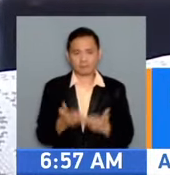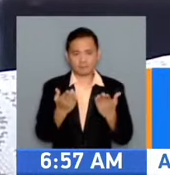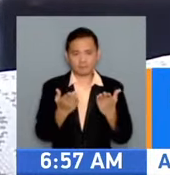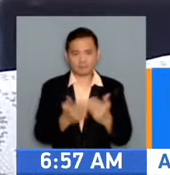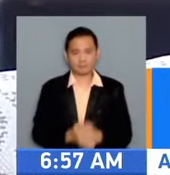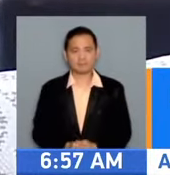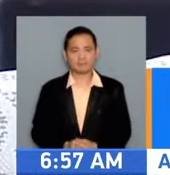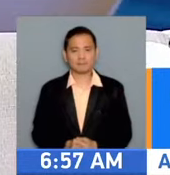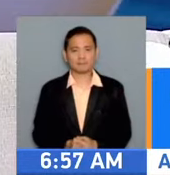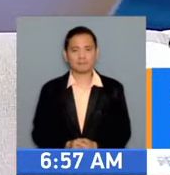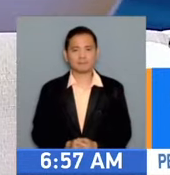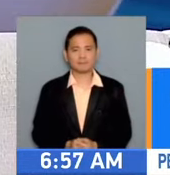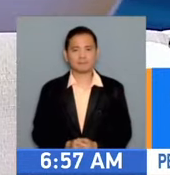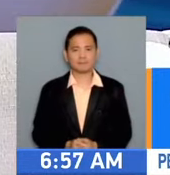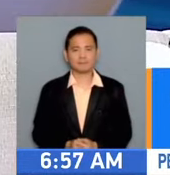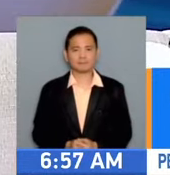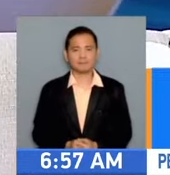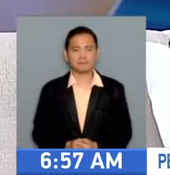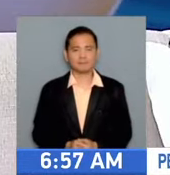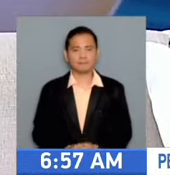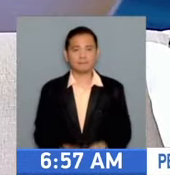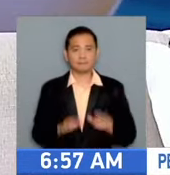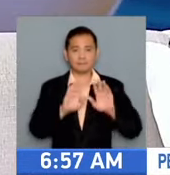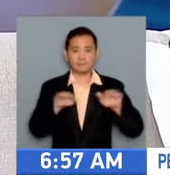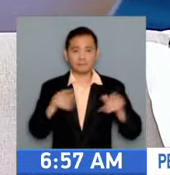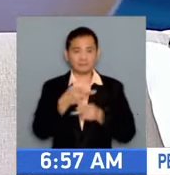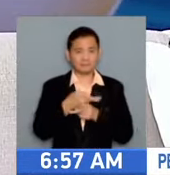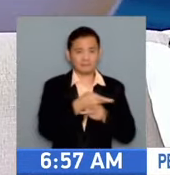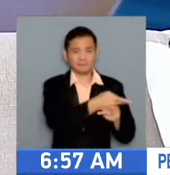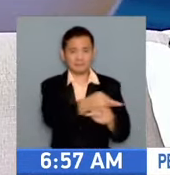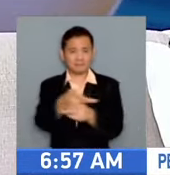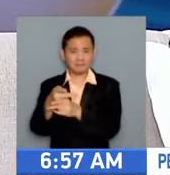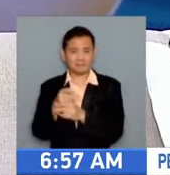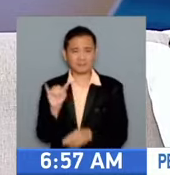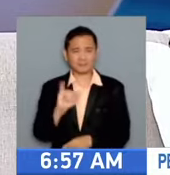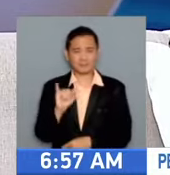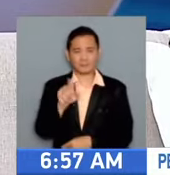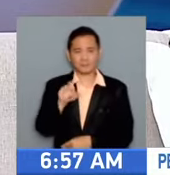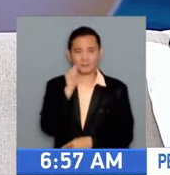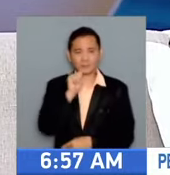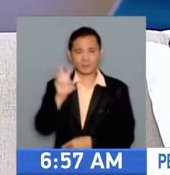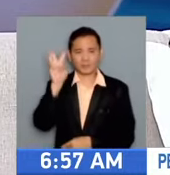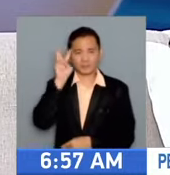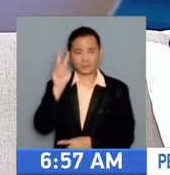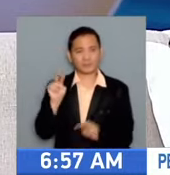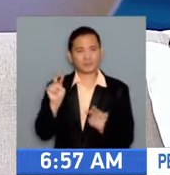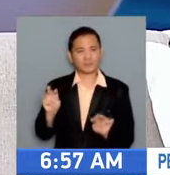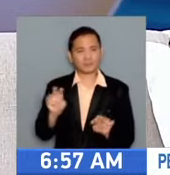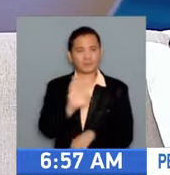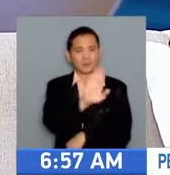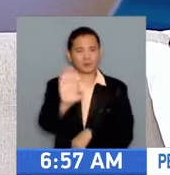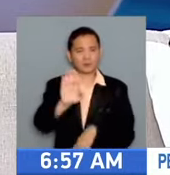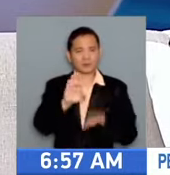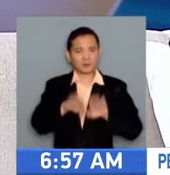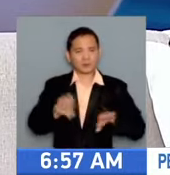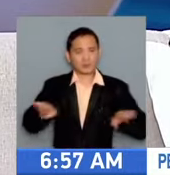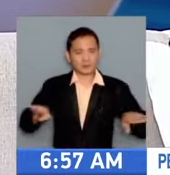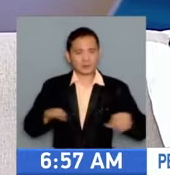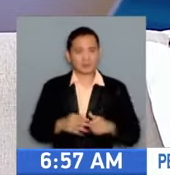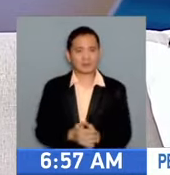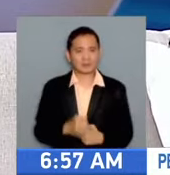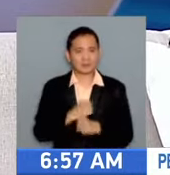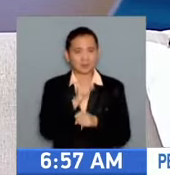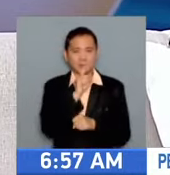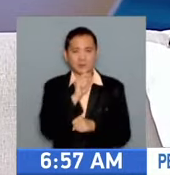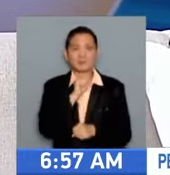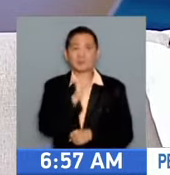Health Practitioner. Mga kapuso, magdoble ingat at lagi pong mag-i-alerto sa pagbabantay sa mga bata para hindi na humantong sa disgrasya.